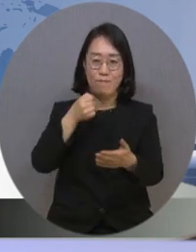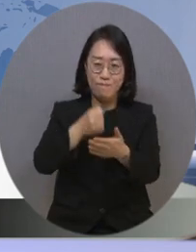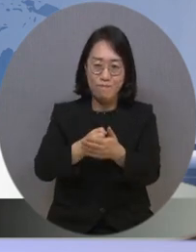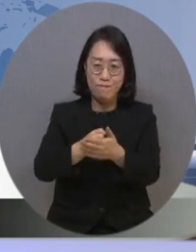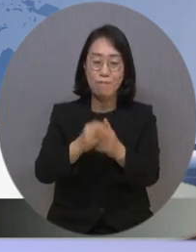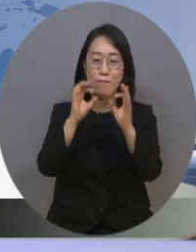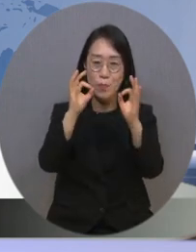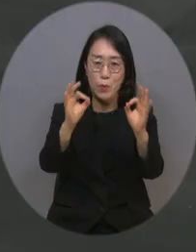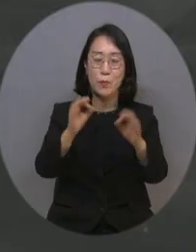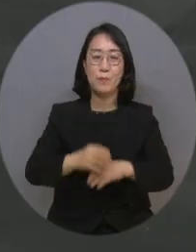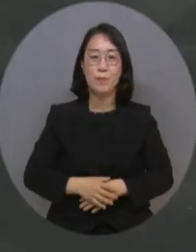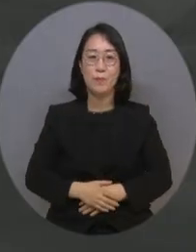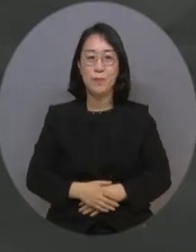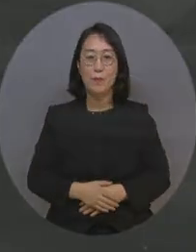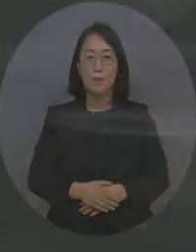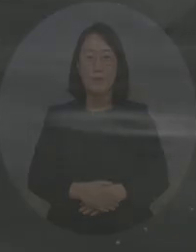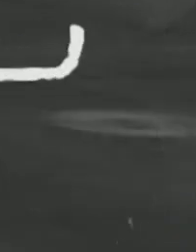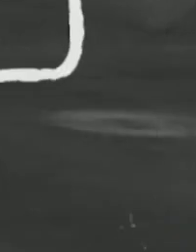들어봤습니다